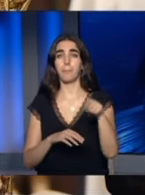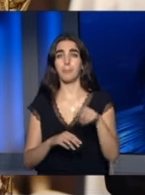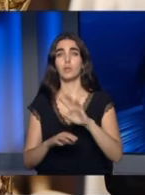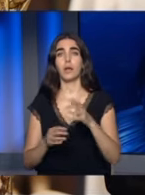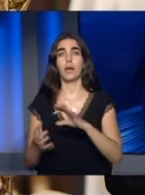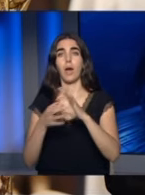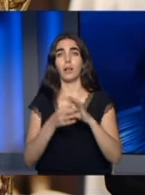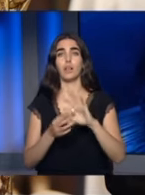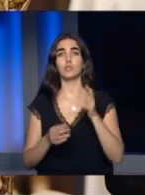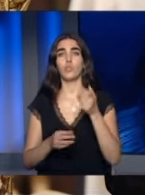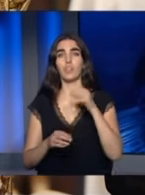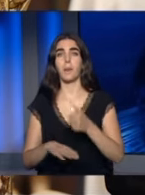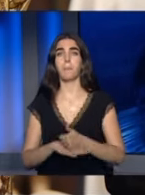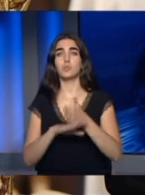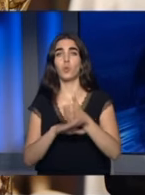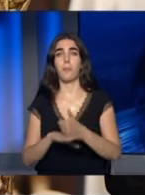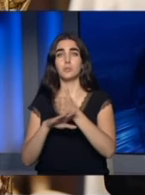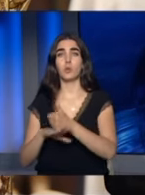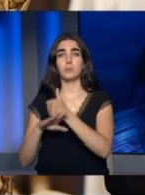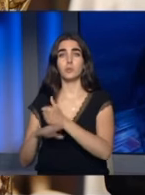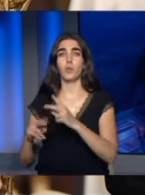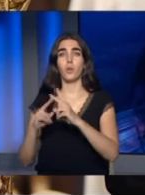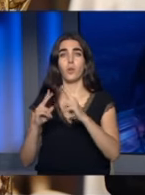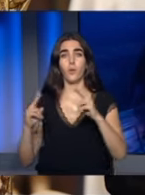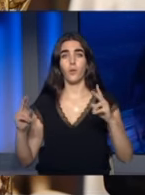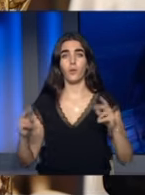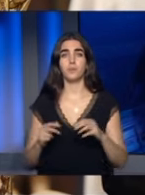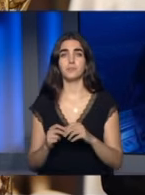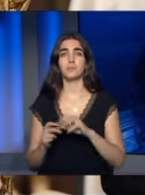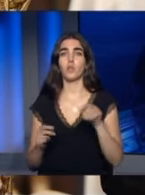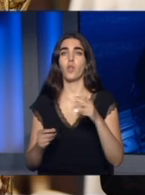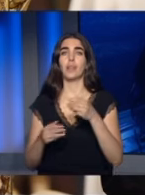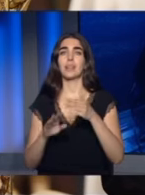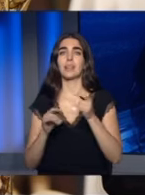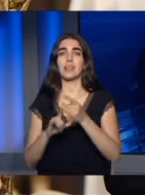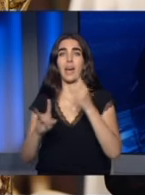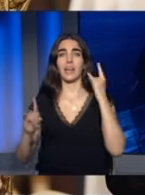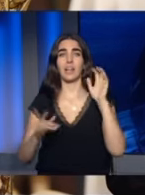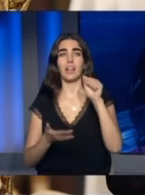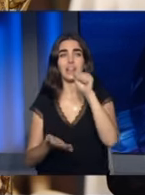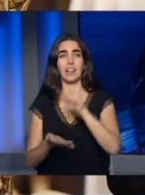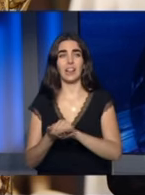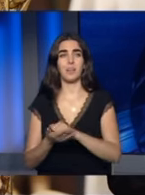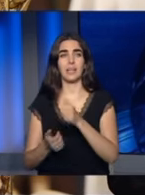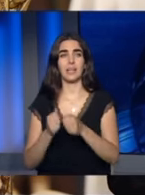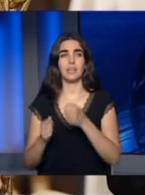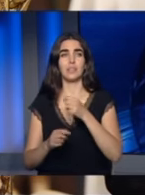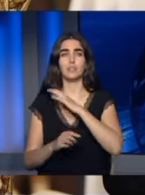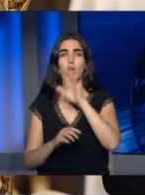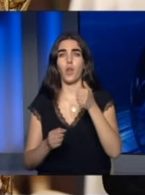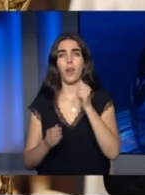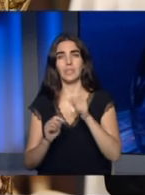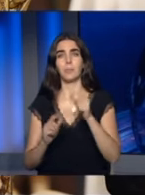لكن الوضع لم يعد يحتمل وعلى الجميع تدارك